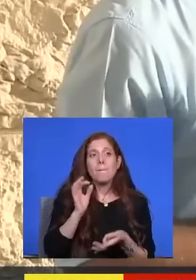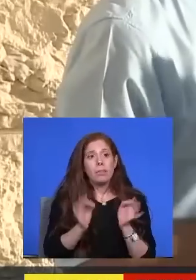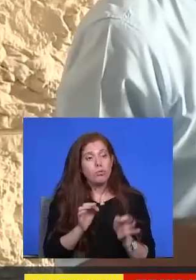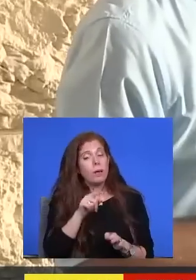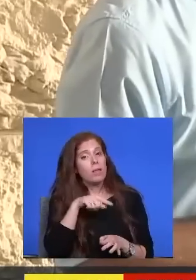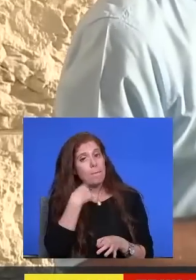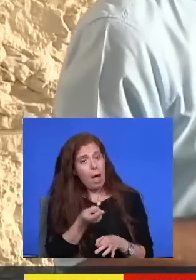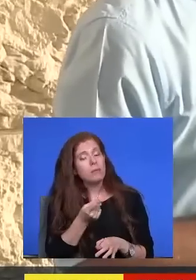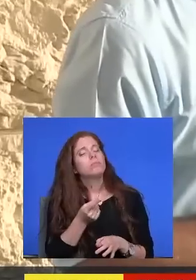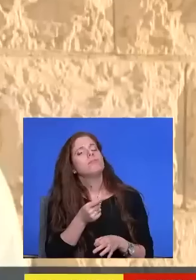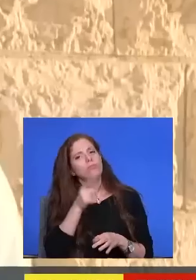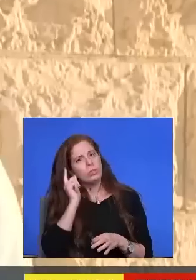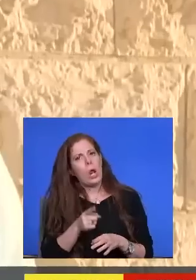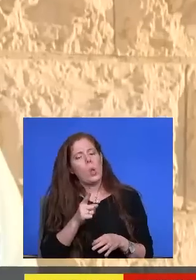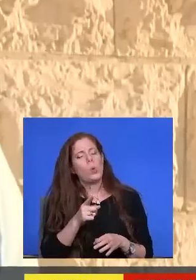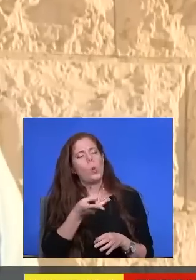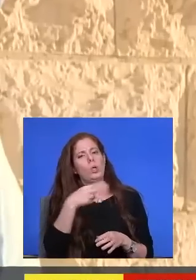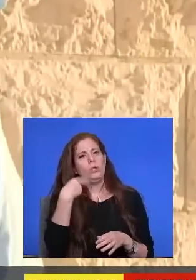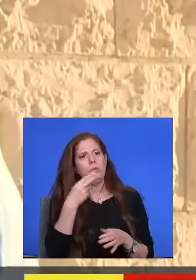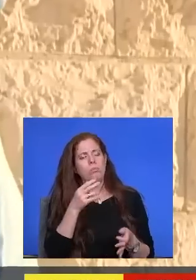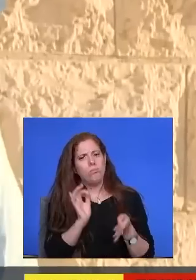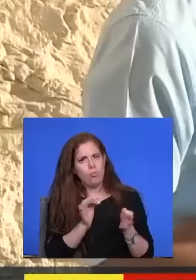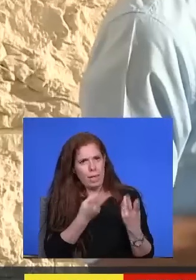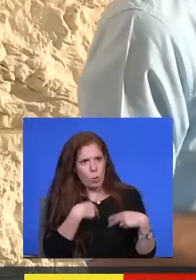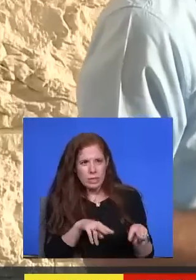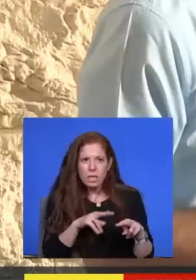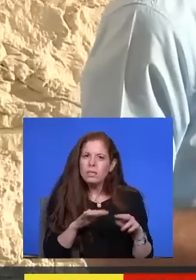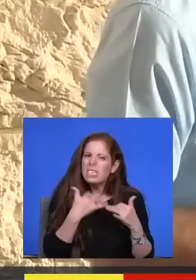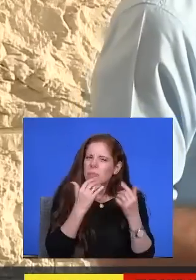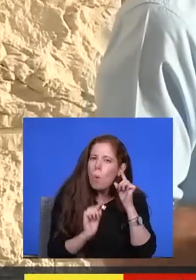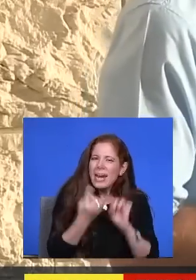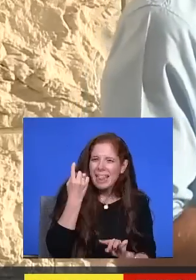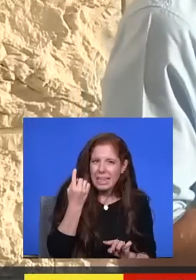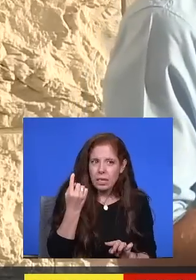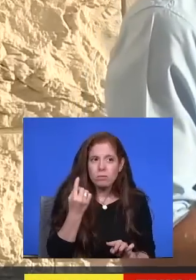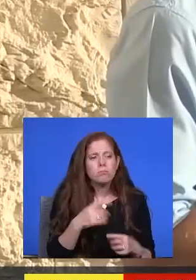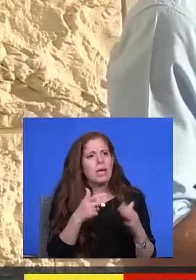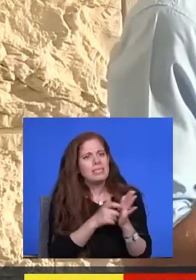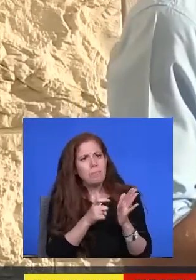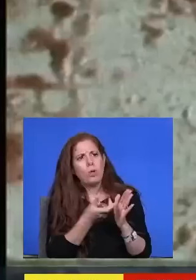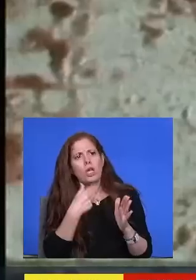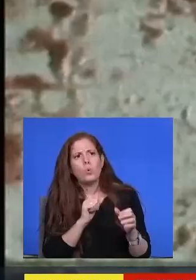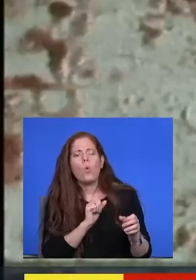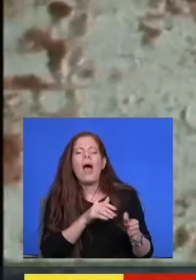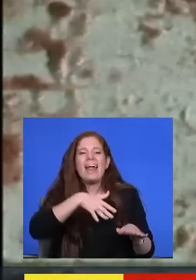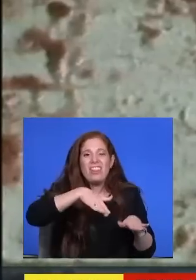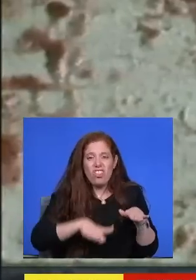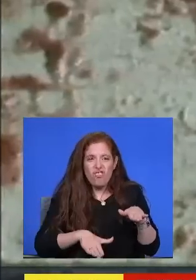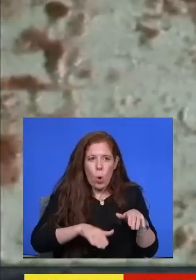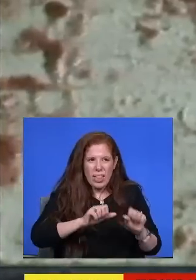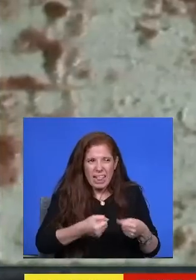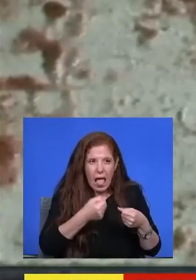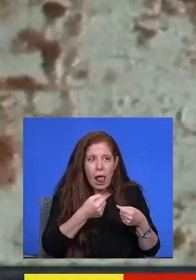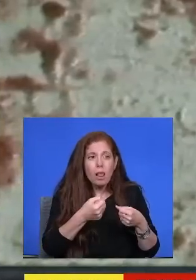משפט חוזר במחוזי נצרת. סיפור די נדיר משפט חוזר. הסיבות העיקריות היו תביעות הנעל ועקבת דם, שסביבן